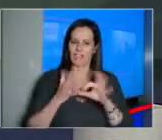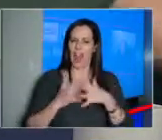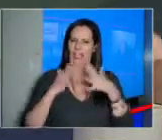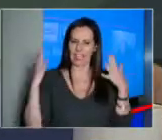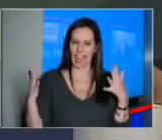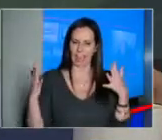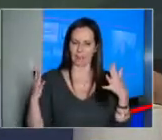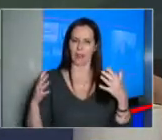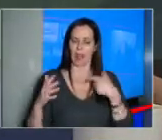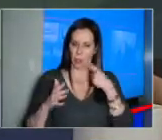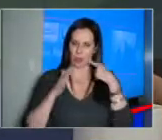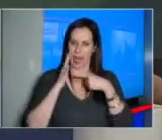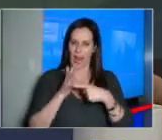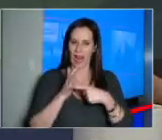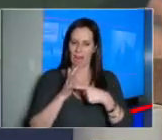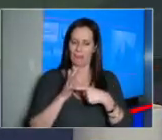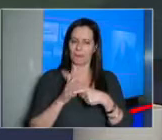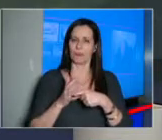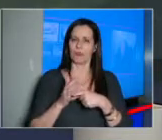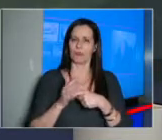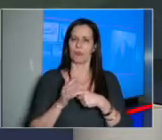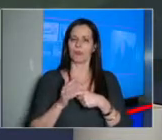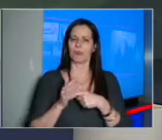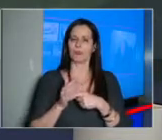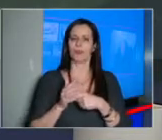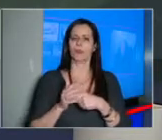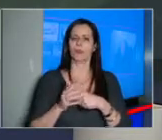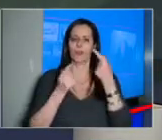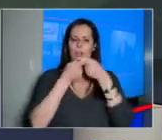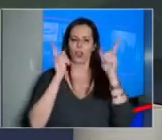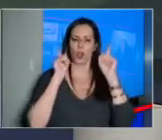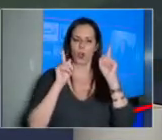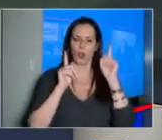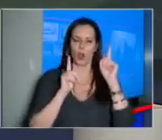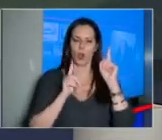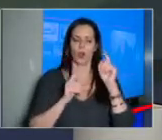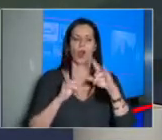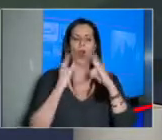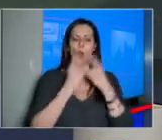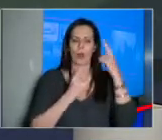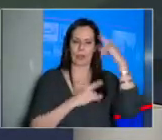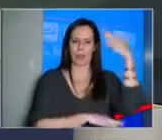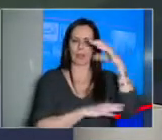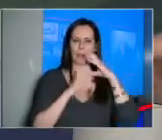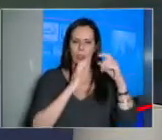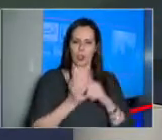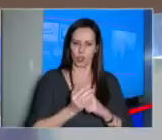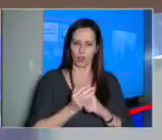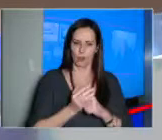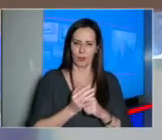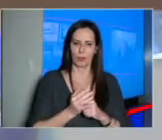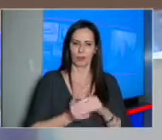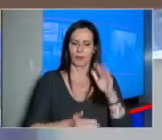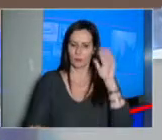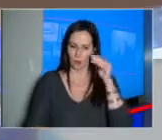ענקית. אנחנו נראה לכם אותה על הקיר מאחוריי בקרוב. דוקטור דוד מקלברג, החוג למדע המדינה ותקשורת, האקדמית